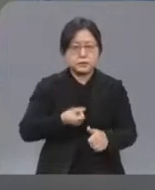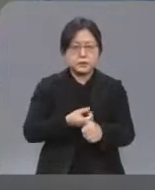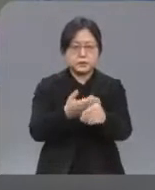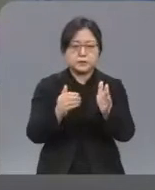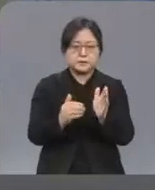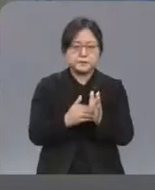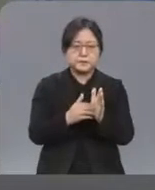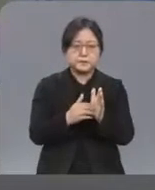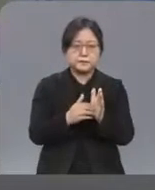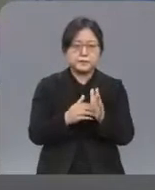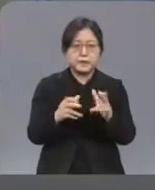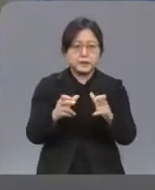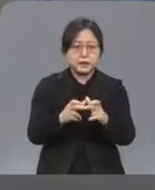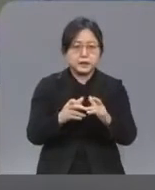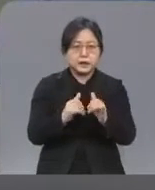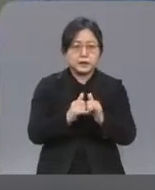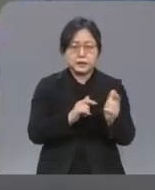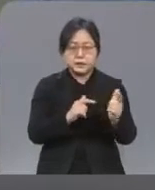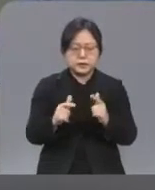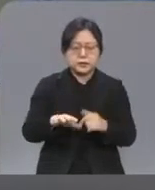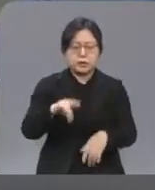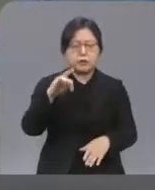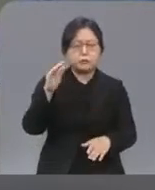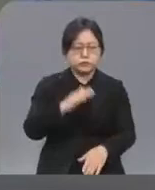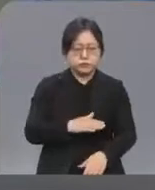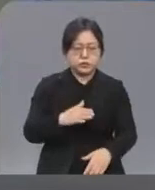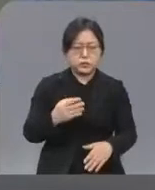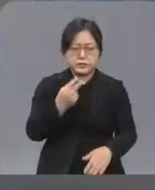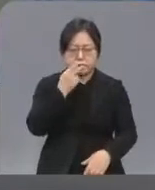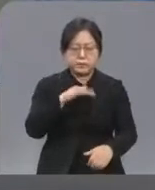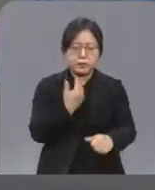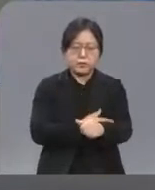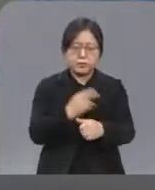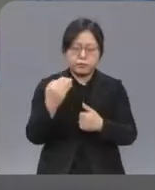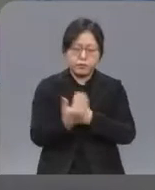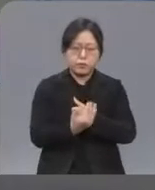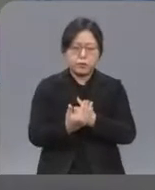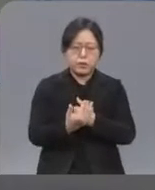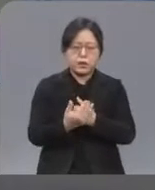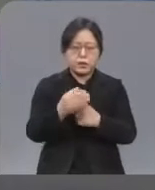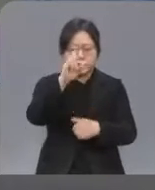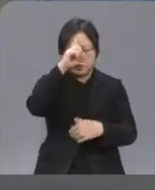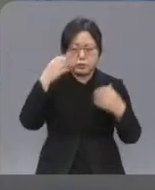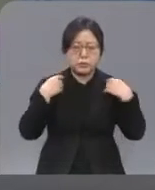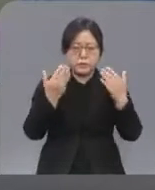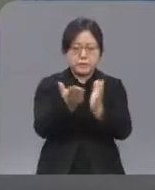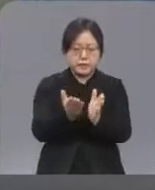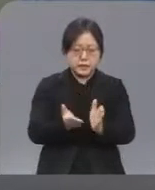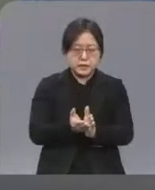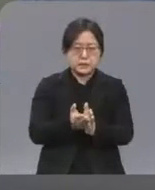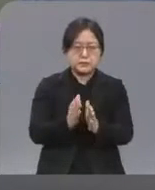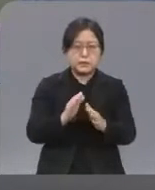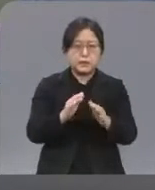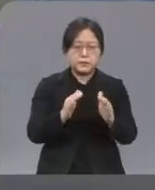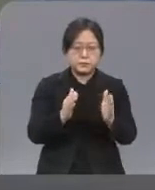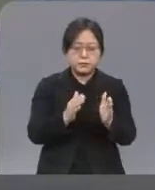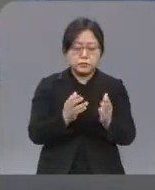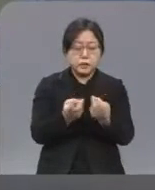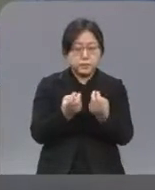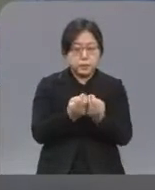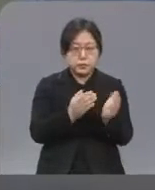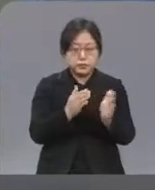전해드렸습니다. 장애인들은 코로나 초기부터 생명권 보장 차원에서 정부의 맞춤 대책을 줄기차게